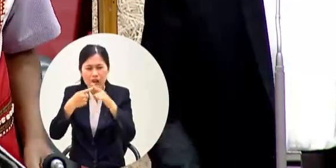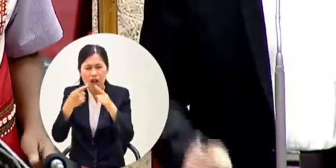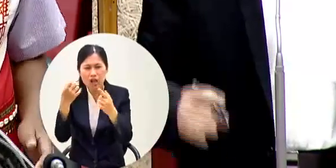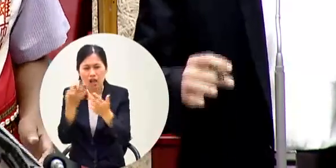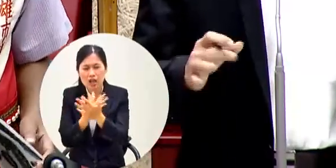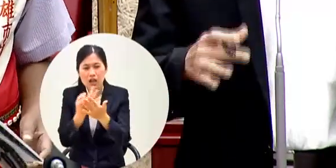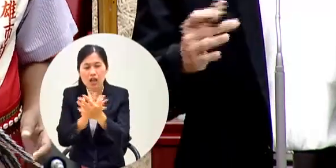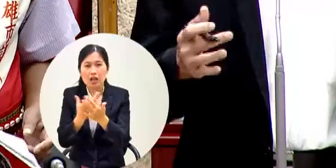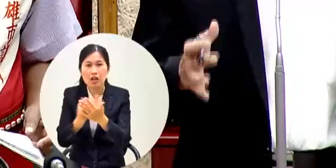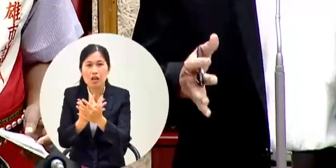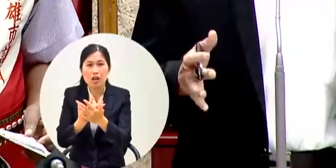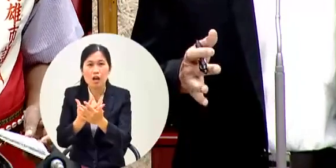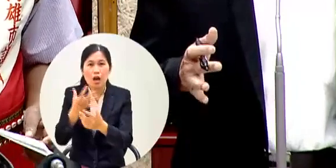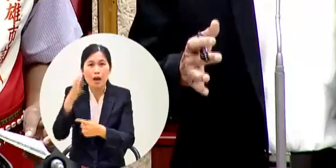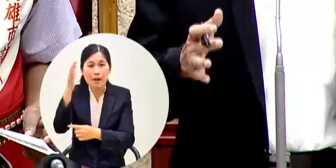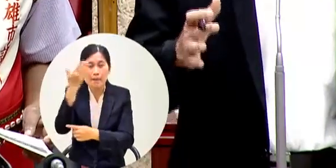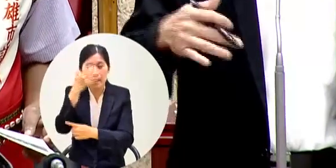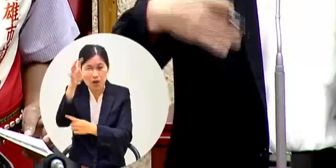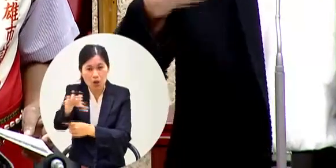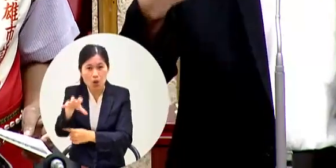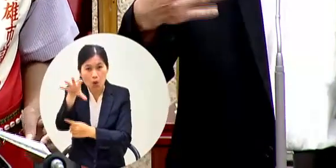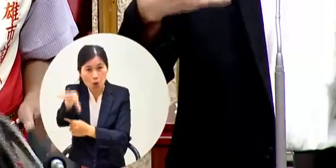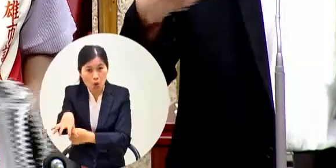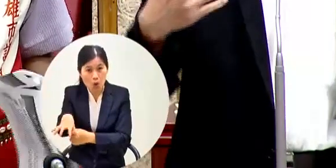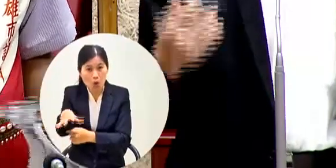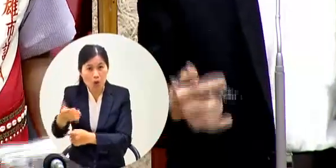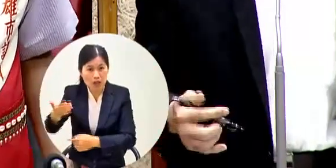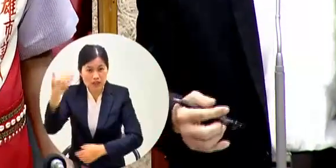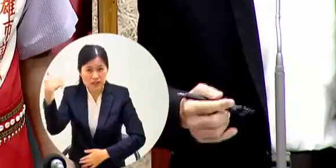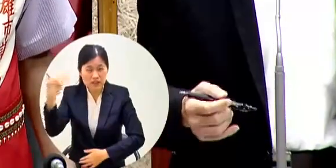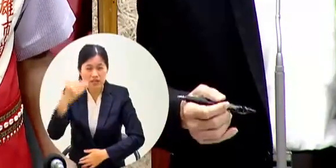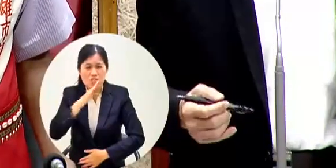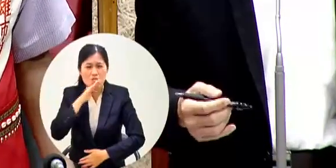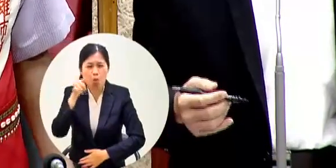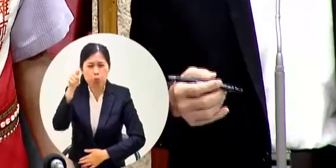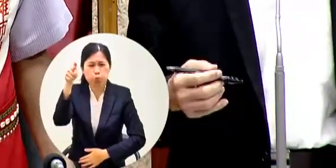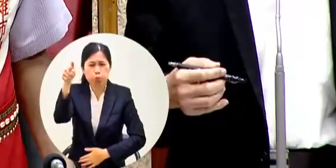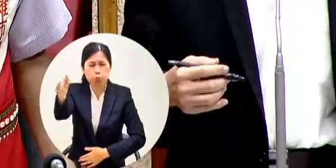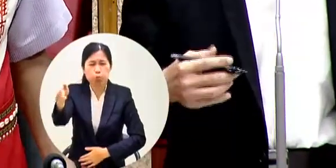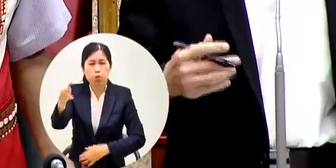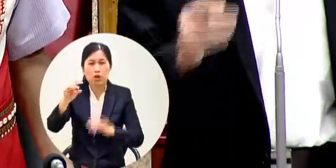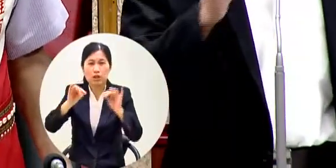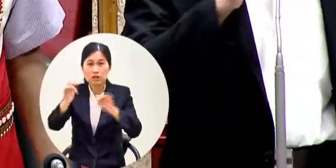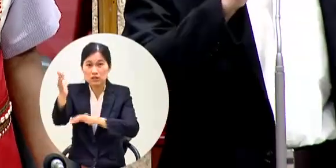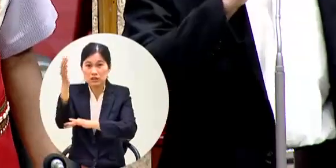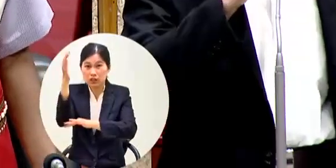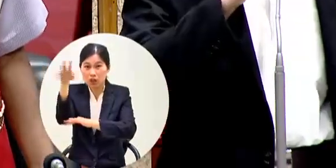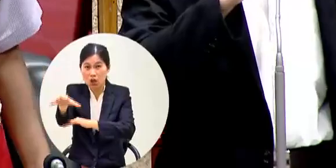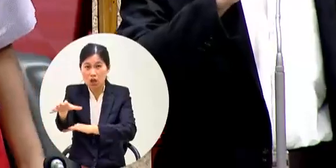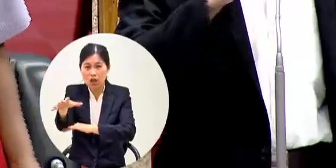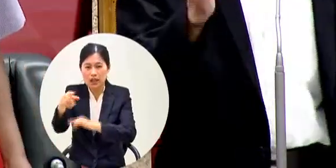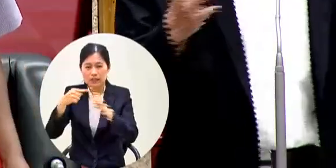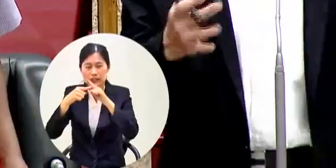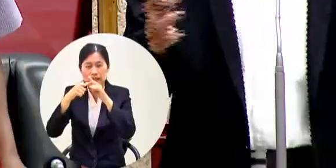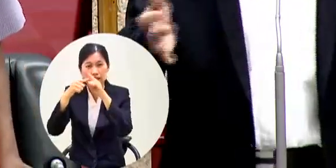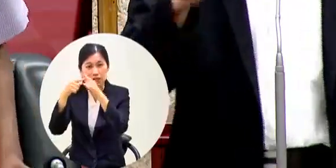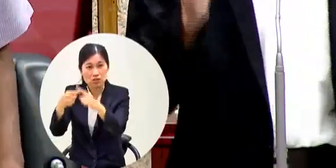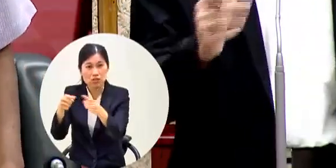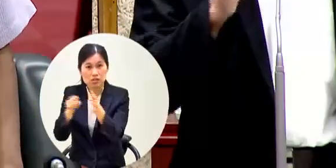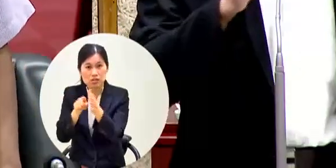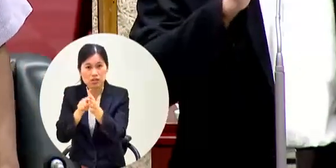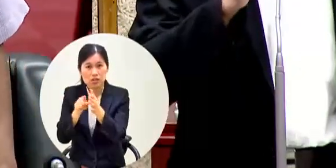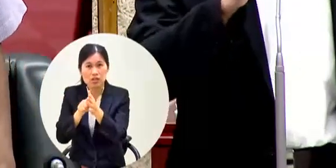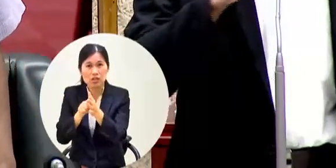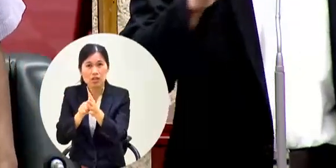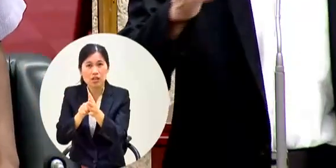现在两个所、哦、分别管的那个范围不太同一样。那这个关于刚刚提到的这个测量的部分呢、啊，